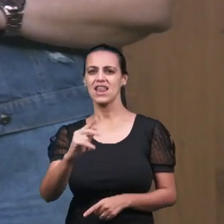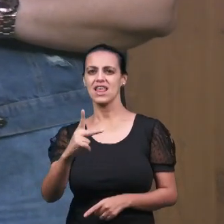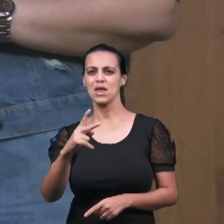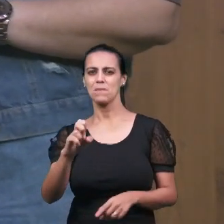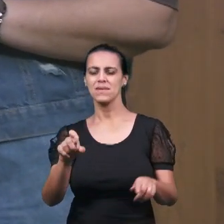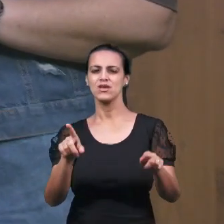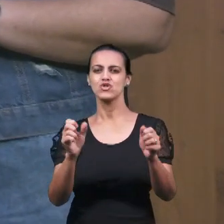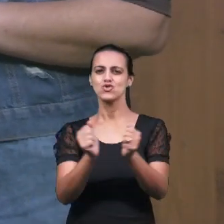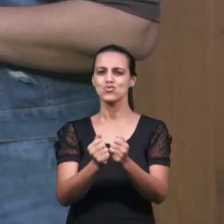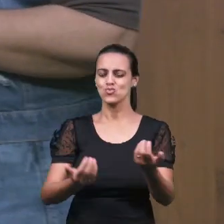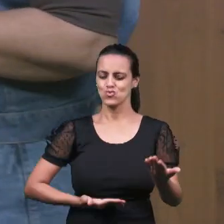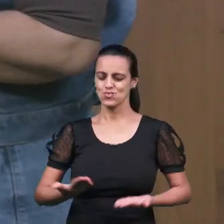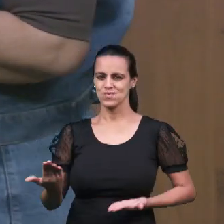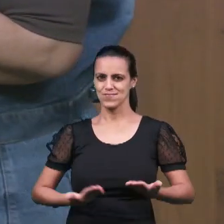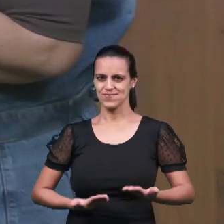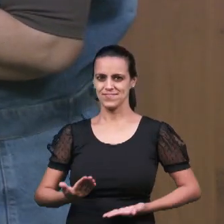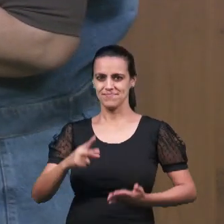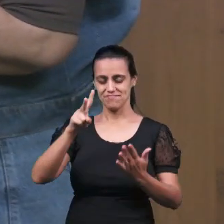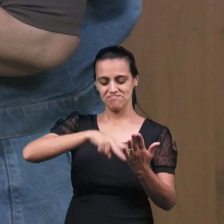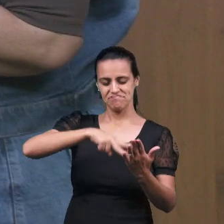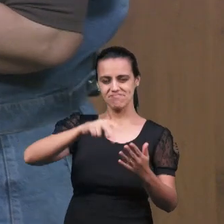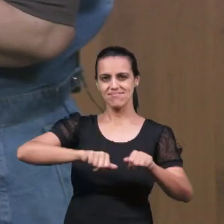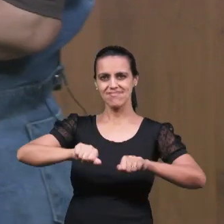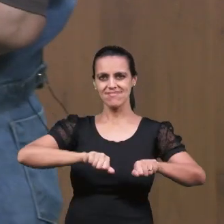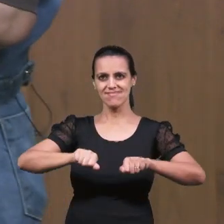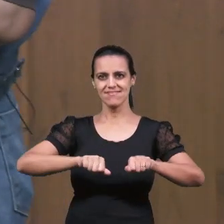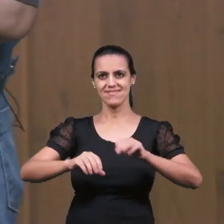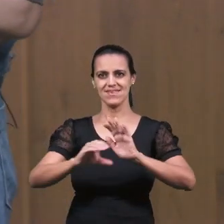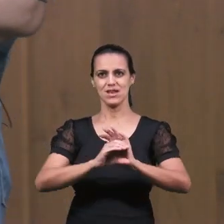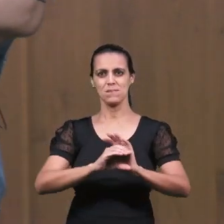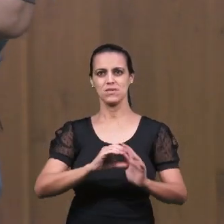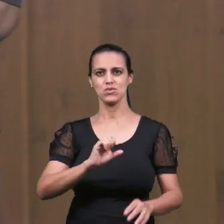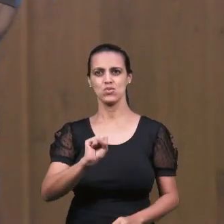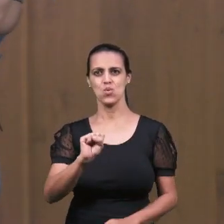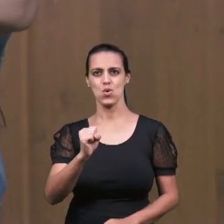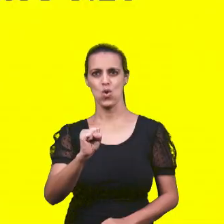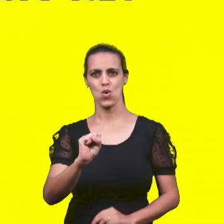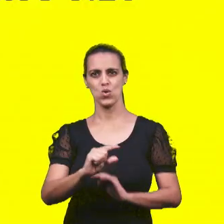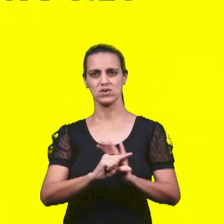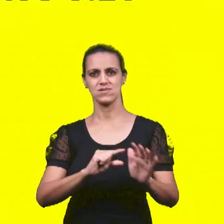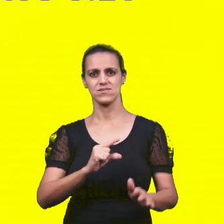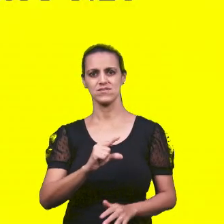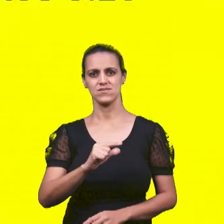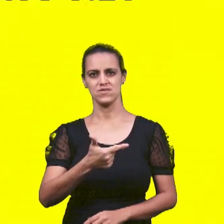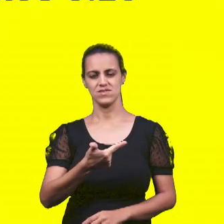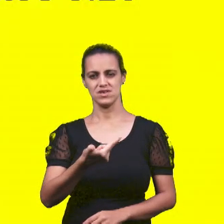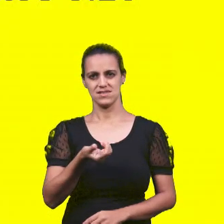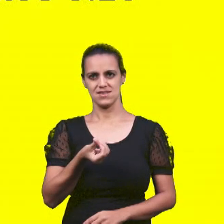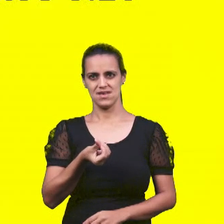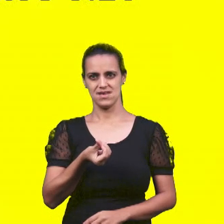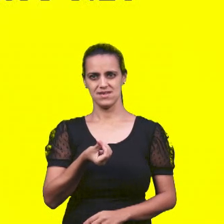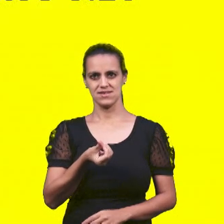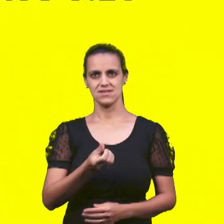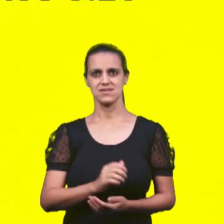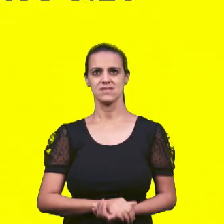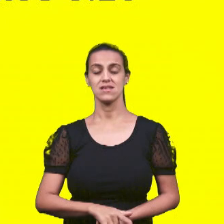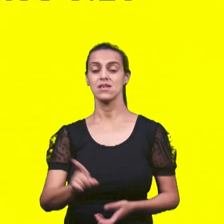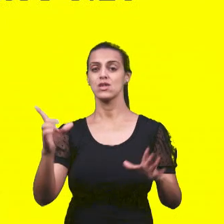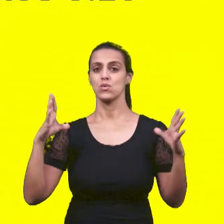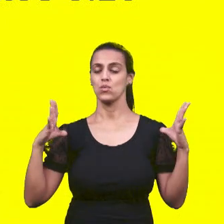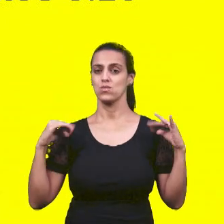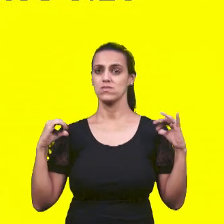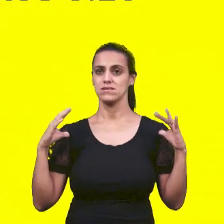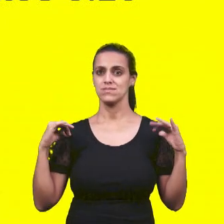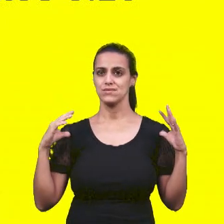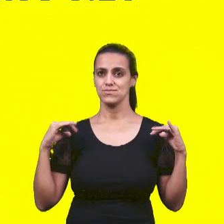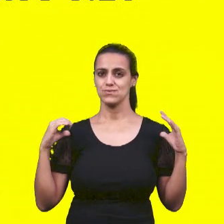Ah, c'est ce que nous allons voir dans l'étude d'aujourd'hui, à travers l'histoire de Philippe et le mordome. Et nous